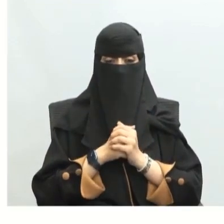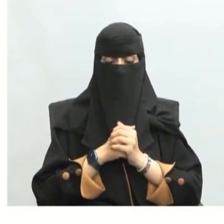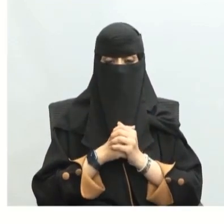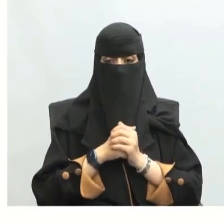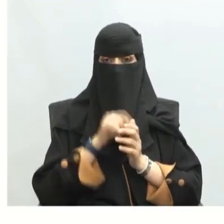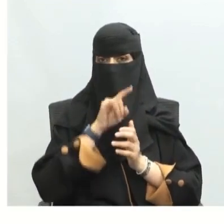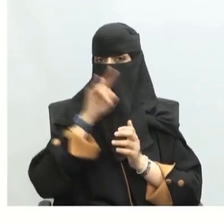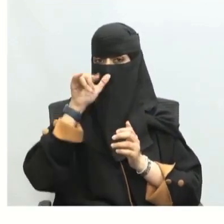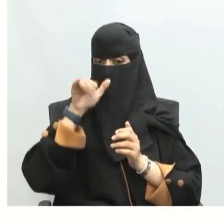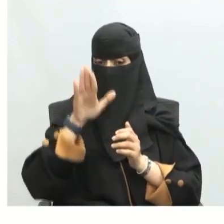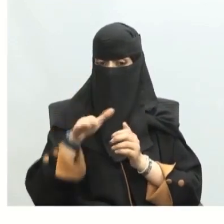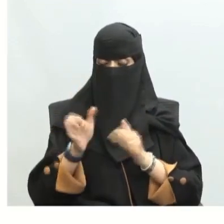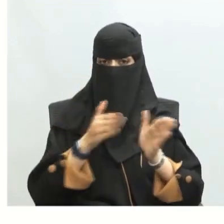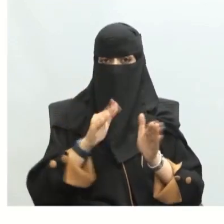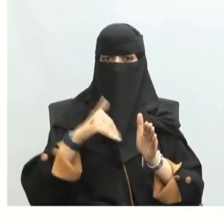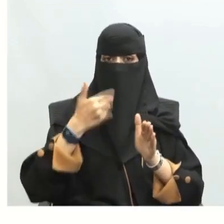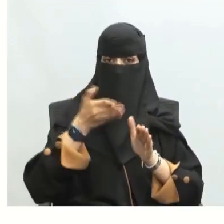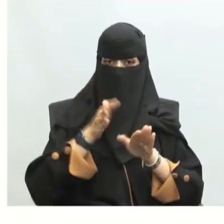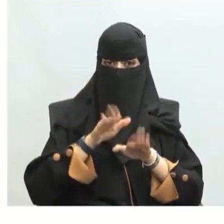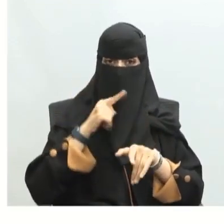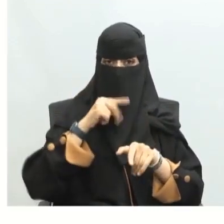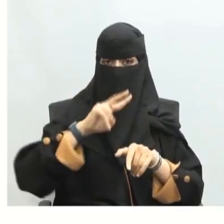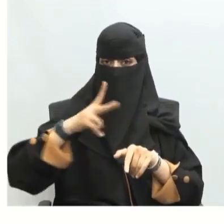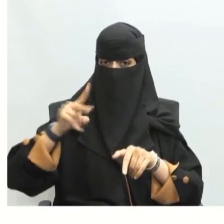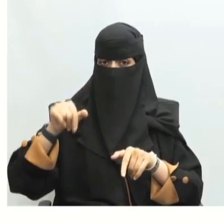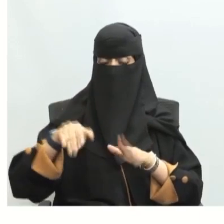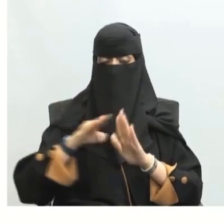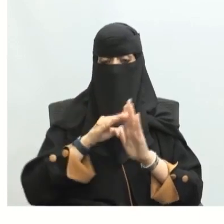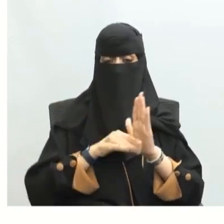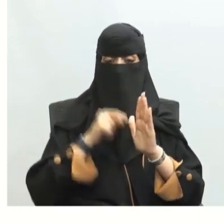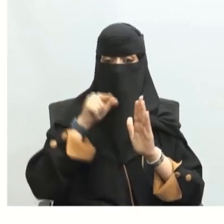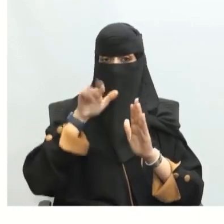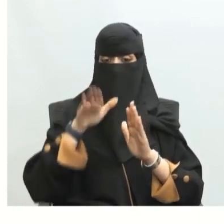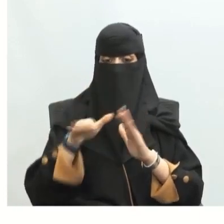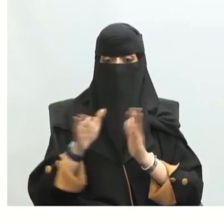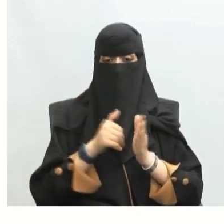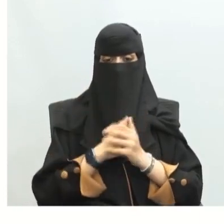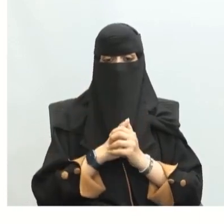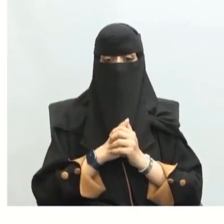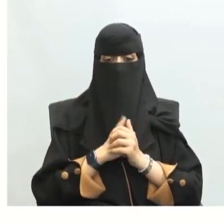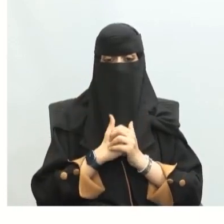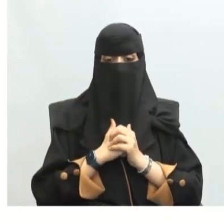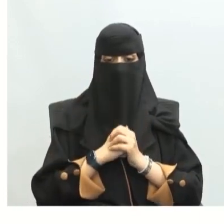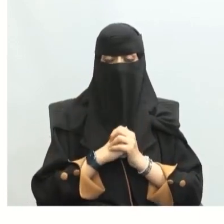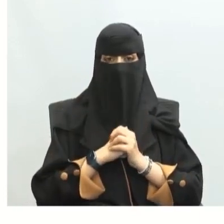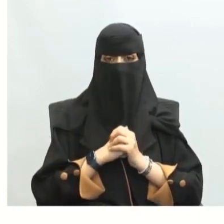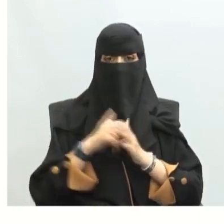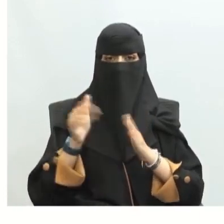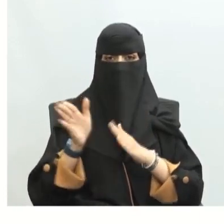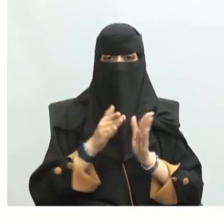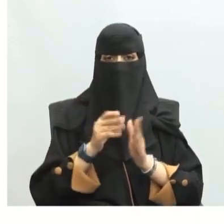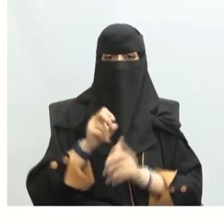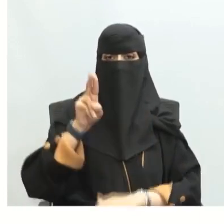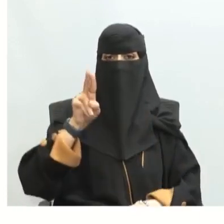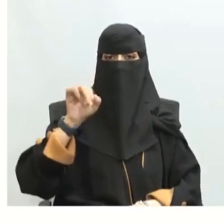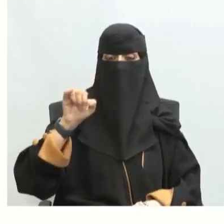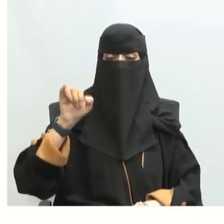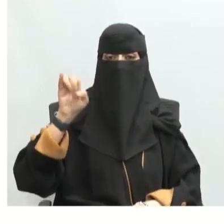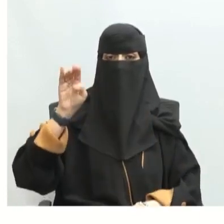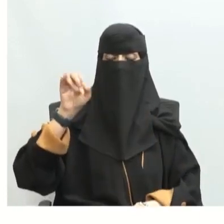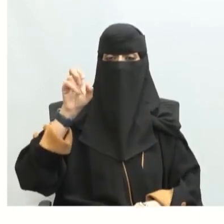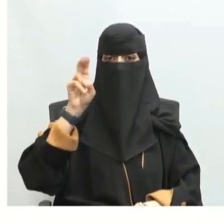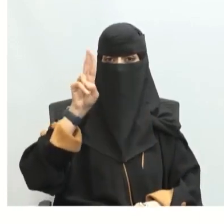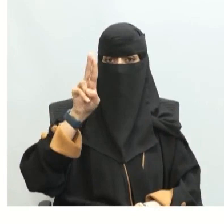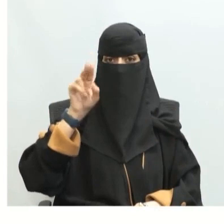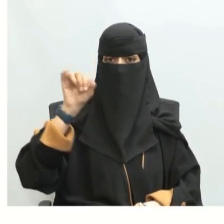ليس هذا فحس بل هناك ايضا العديد من البرامج منها برنامج تمكين